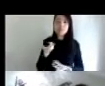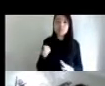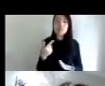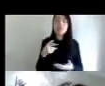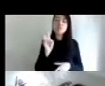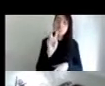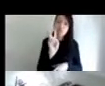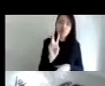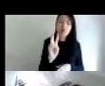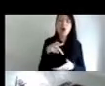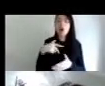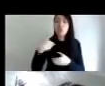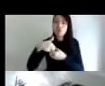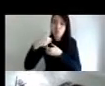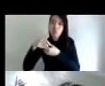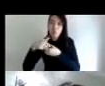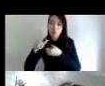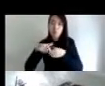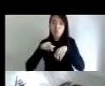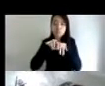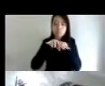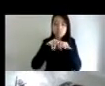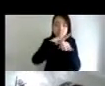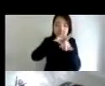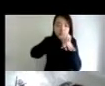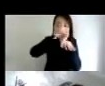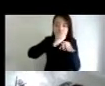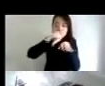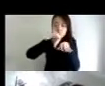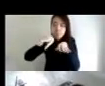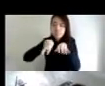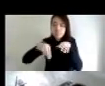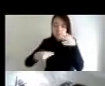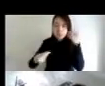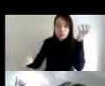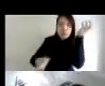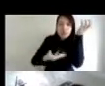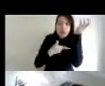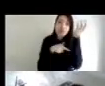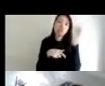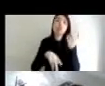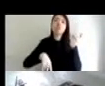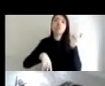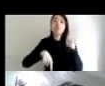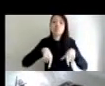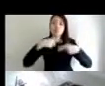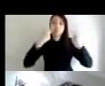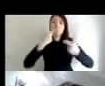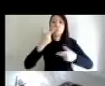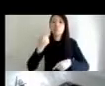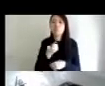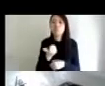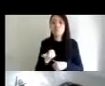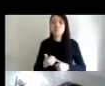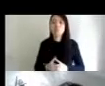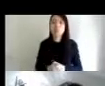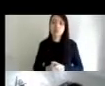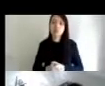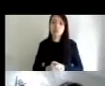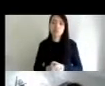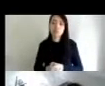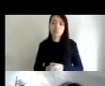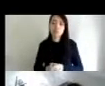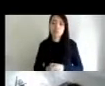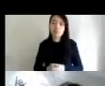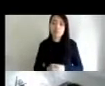啦、養分咧俾棵樹去進行一啲嘅唔同嘅一啲